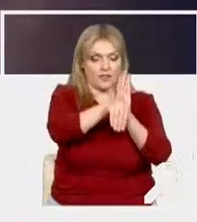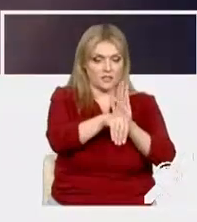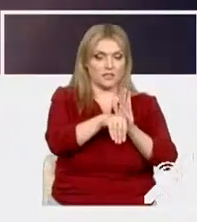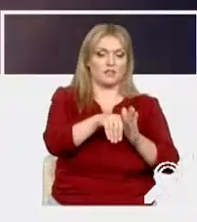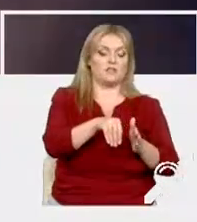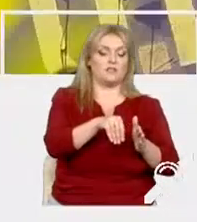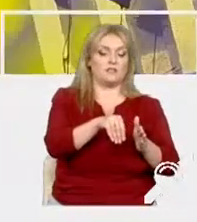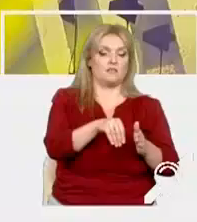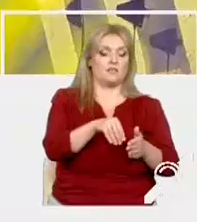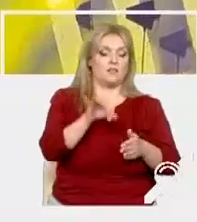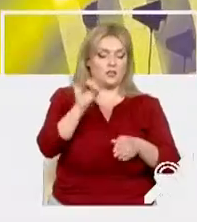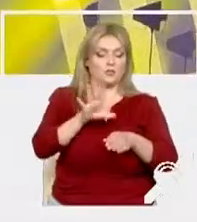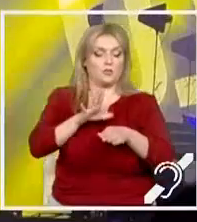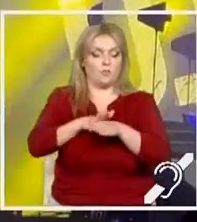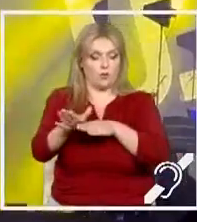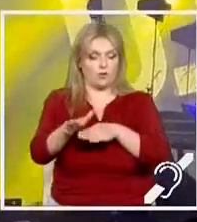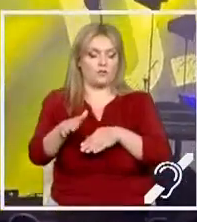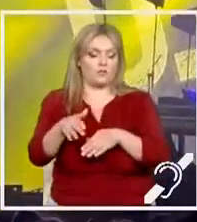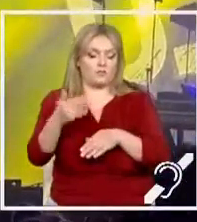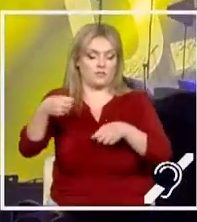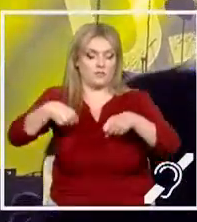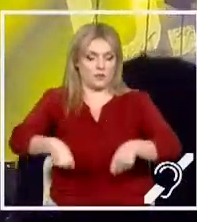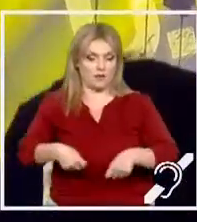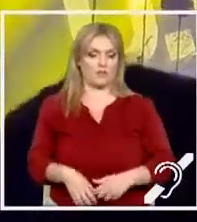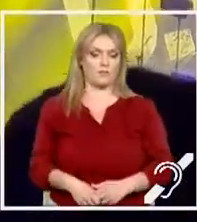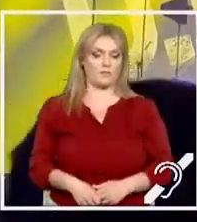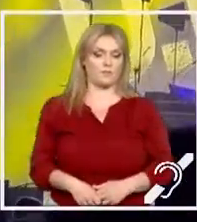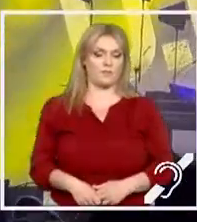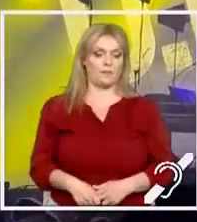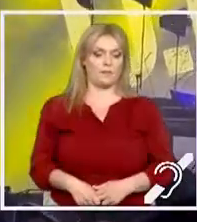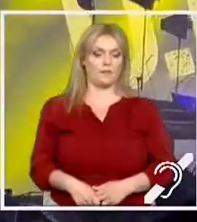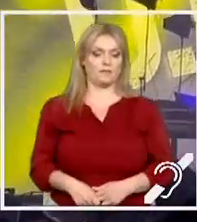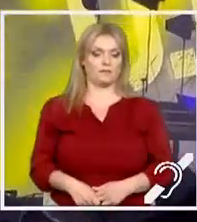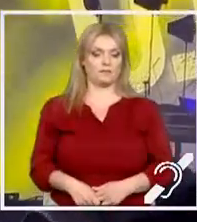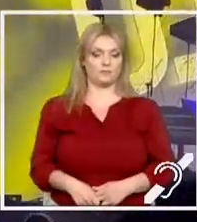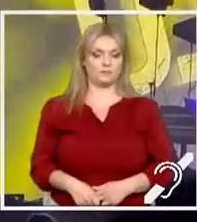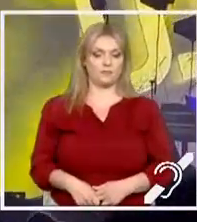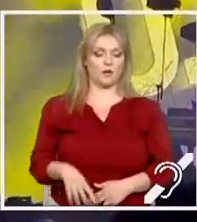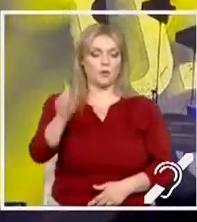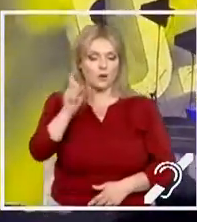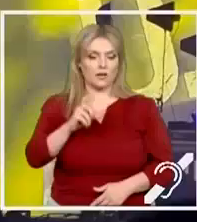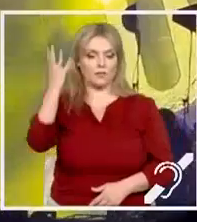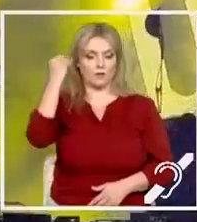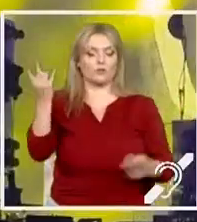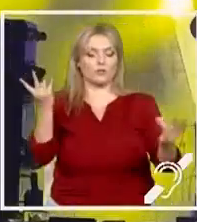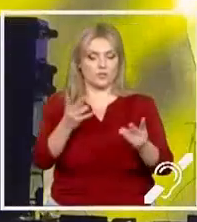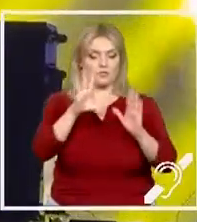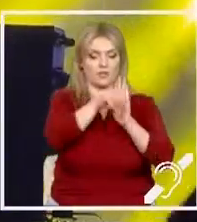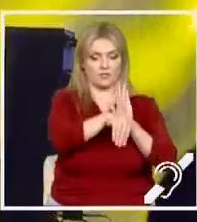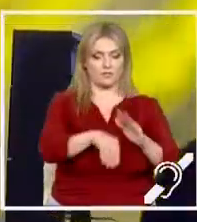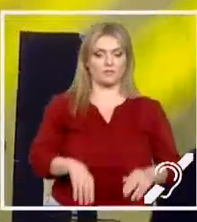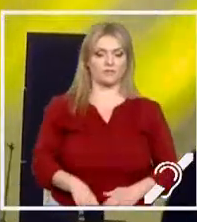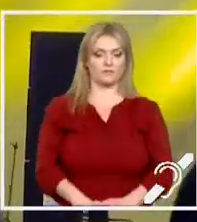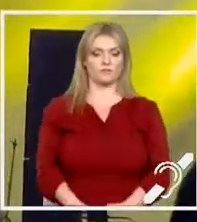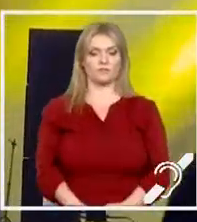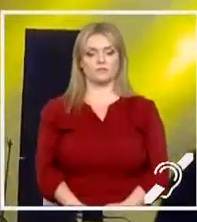our dreams, but like actually become one day the full members of this big European family. Both Ukraine and Moldova